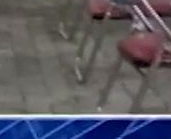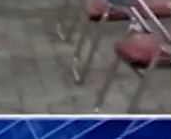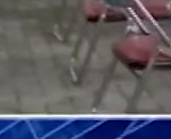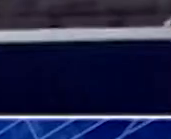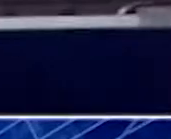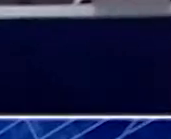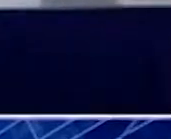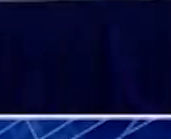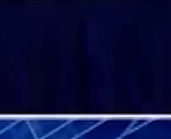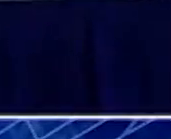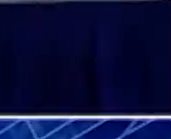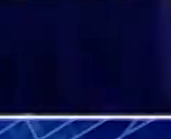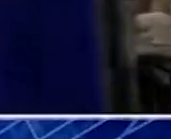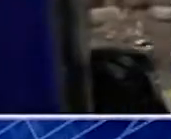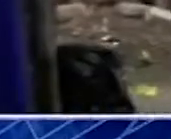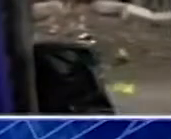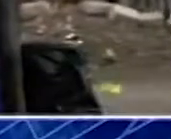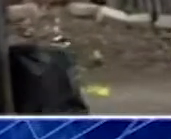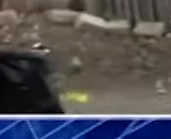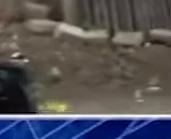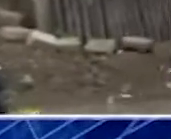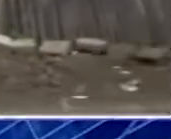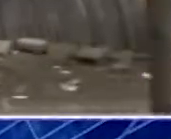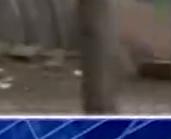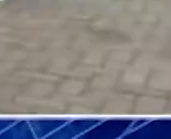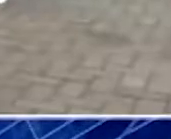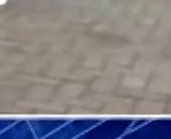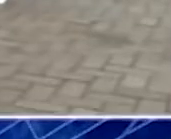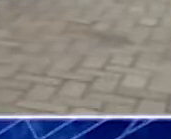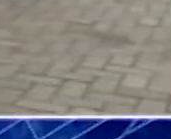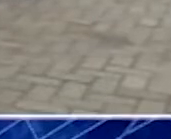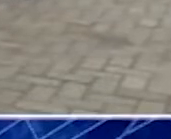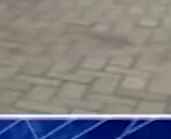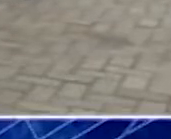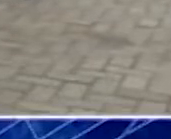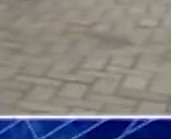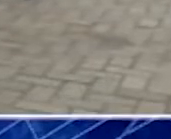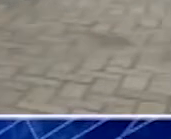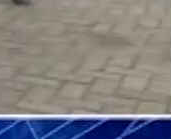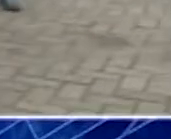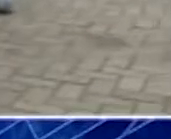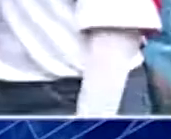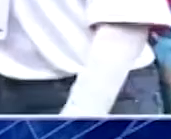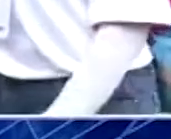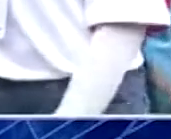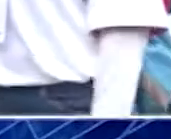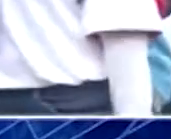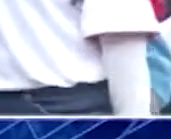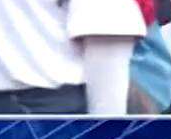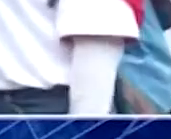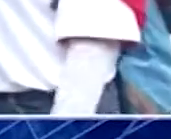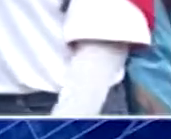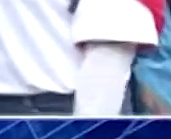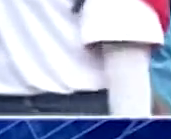juga mentaati protokol kesehatan. Baik petugas maupun pemilih saat mereka datang ke lokasi tempat pemungutan suara atau TPS, mereka